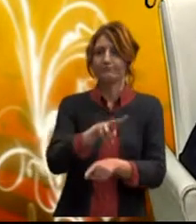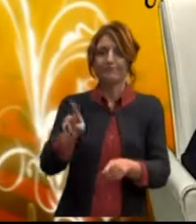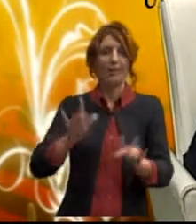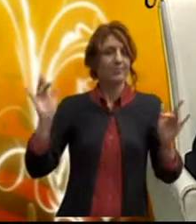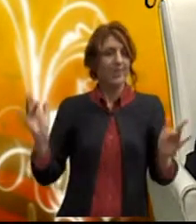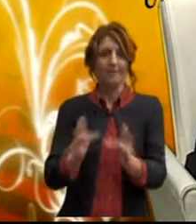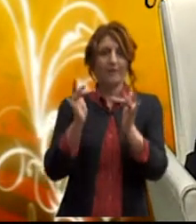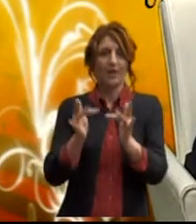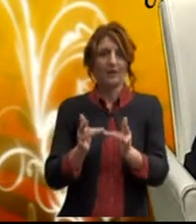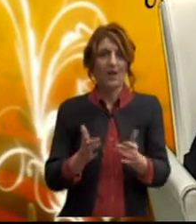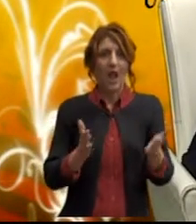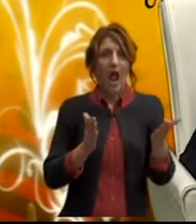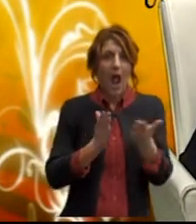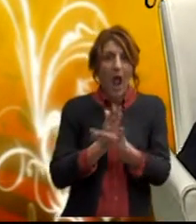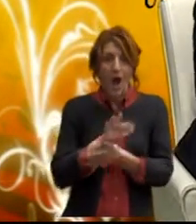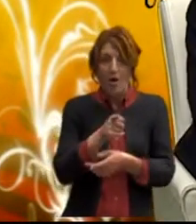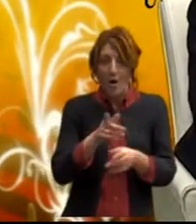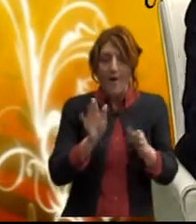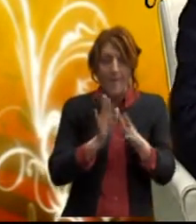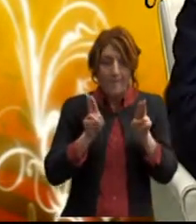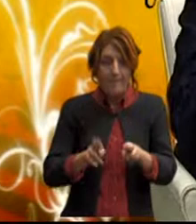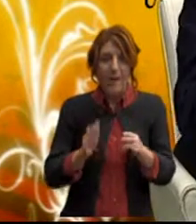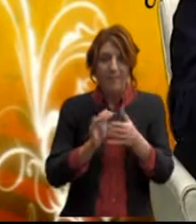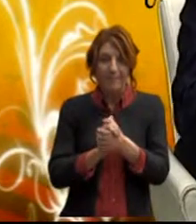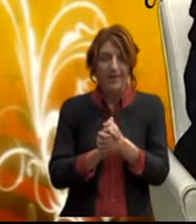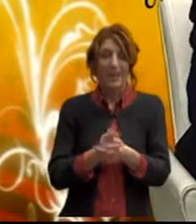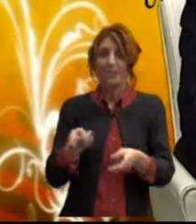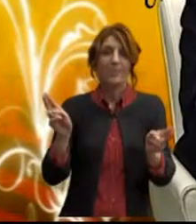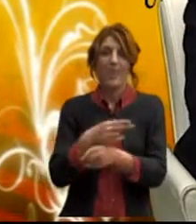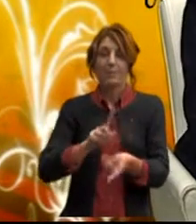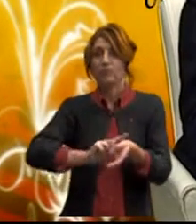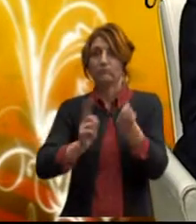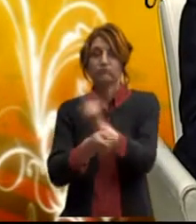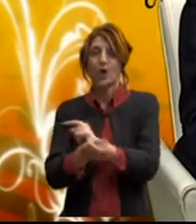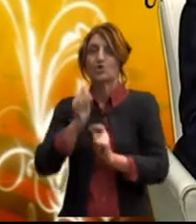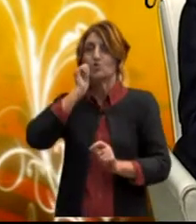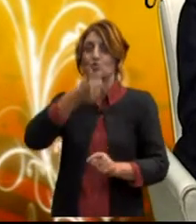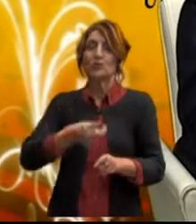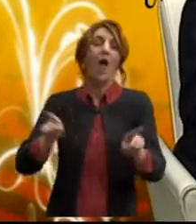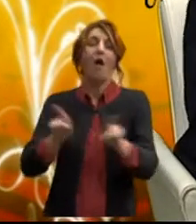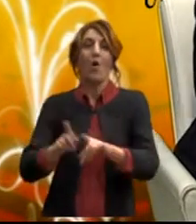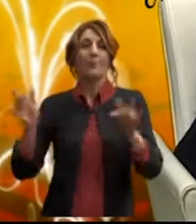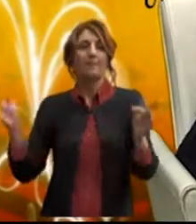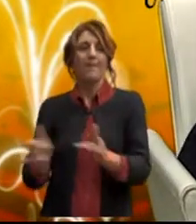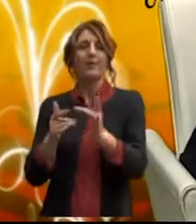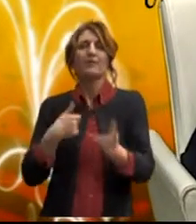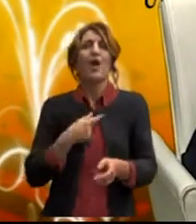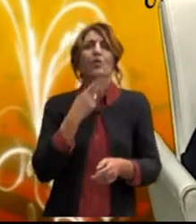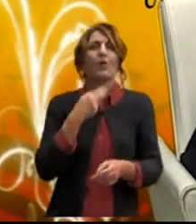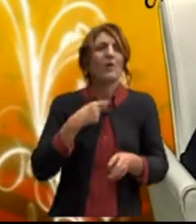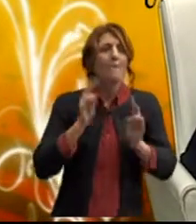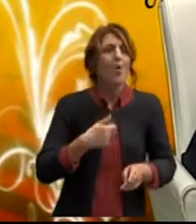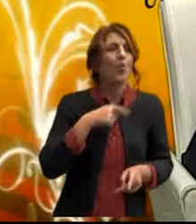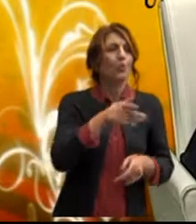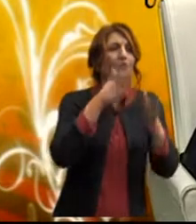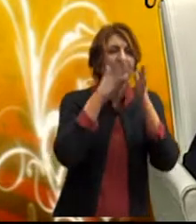prijatelji, nikad ne bi mogli istinski postati neprijatelji. I onda kome vi danas možete vjerovati, dakle? S kojom lakoćom ljudi